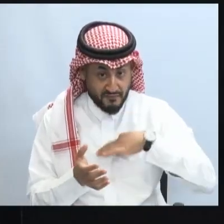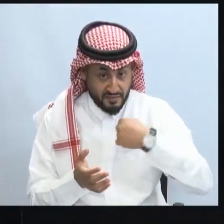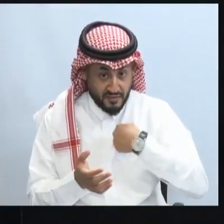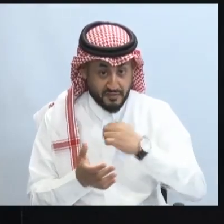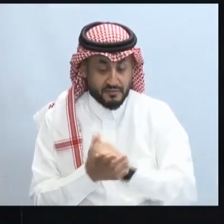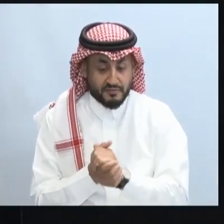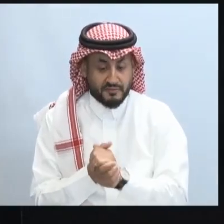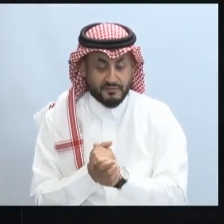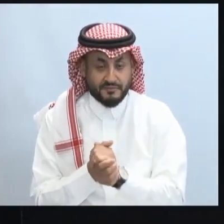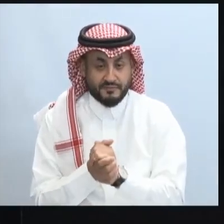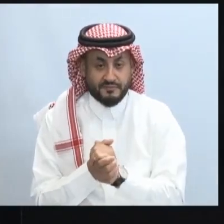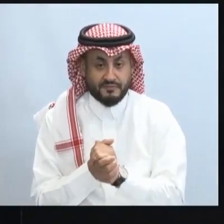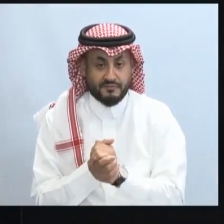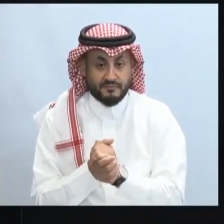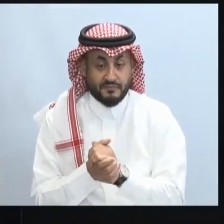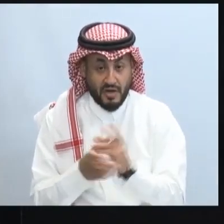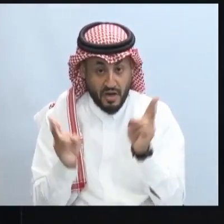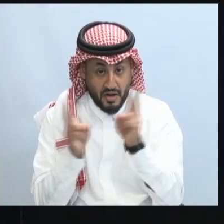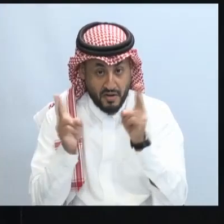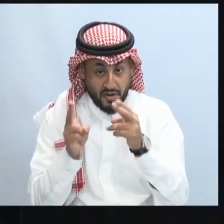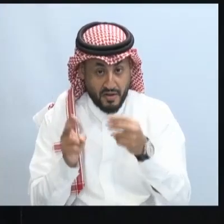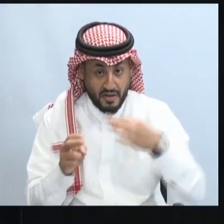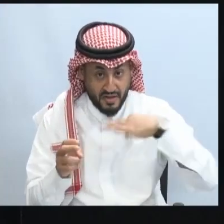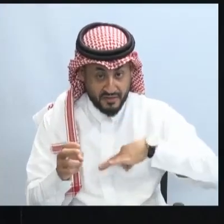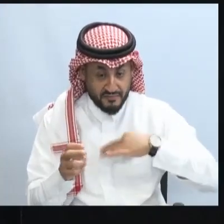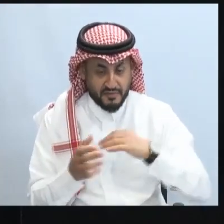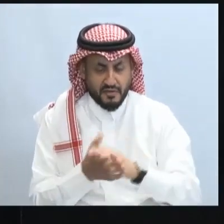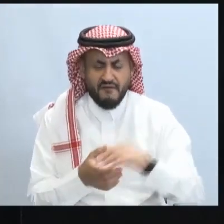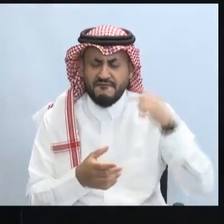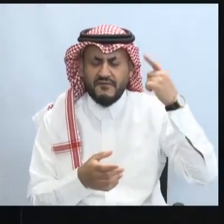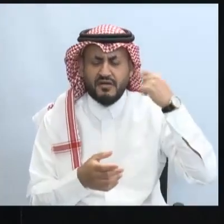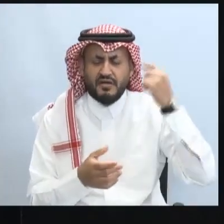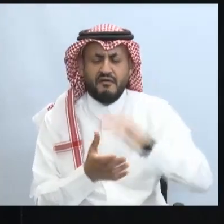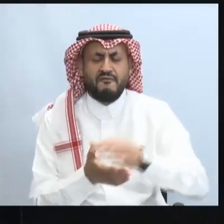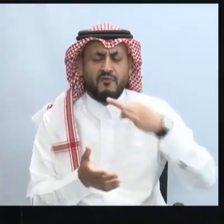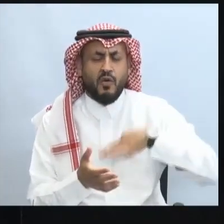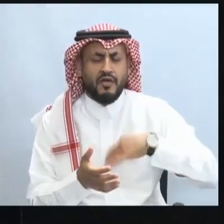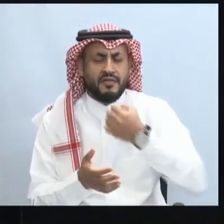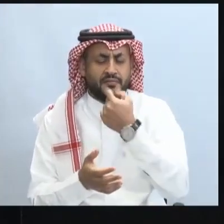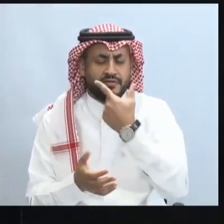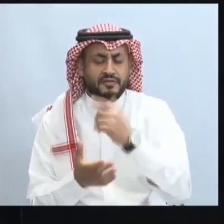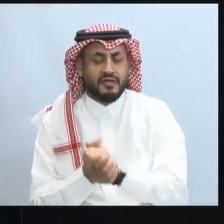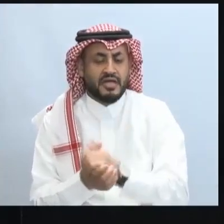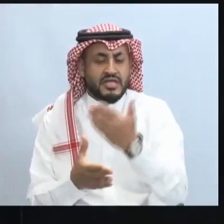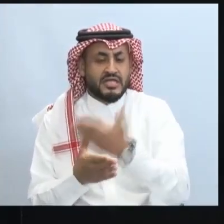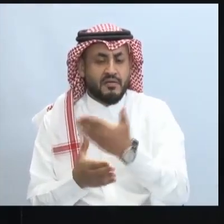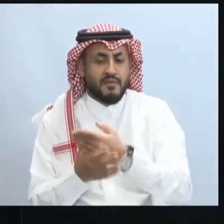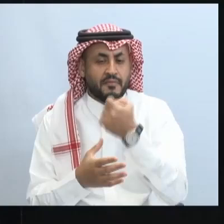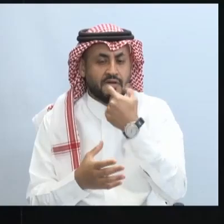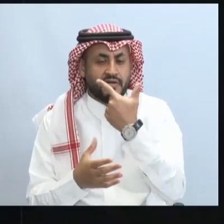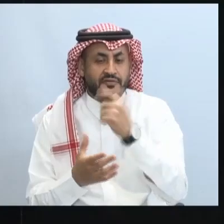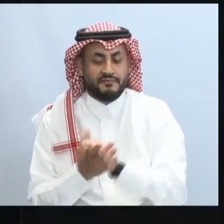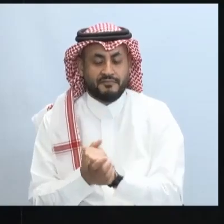حينما اتبسم هل يستفيد من يقابلني شيء فكروا معي في فوائد التبسم لماذا نتبسم